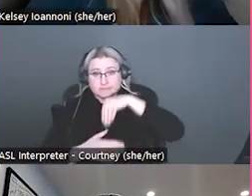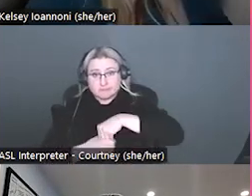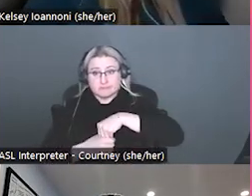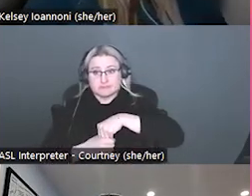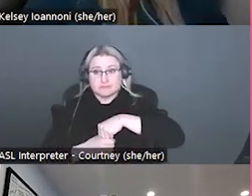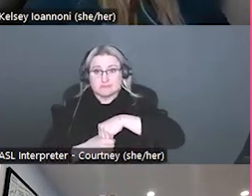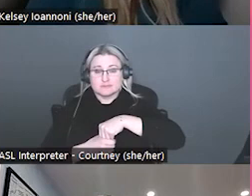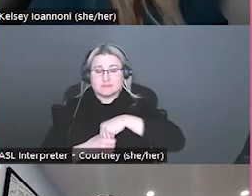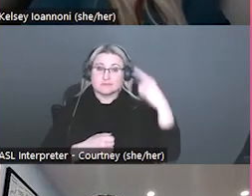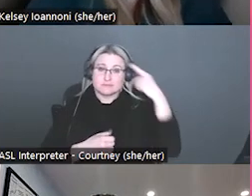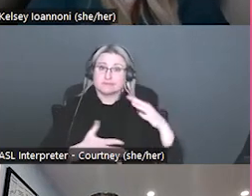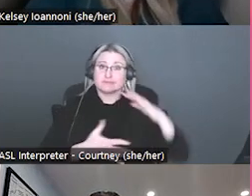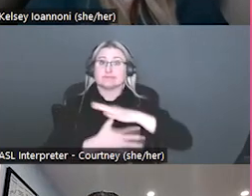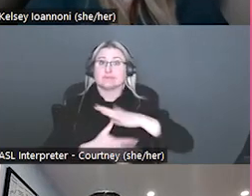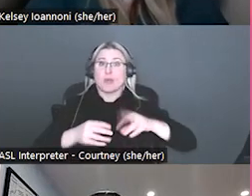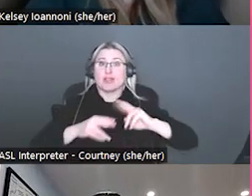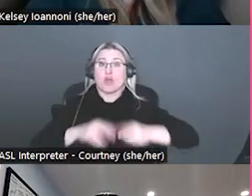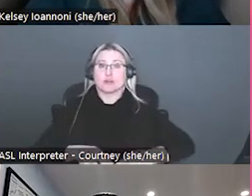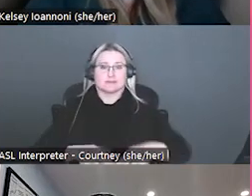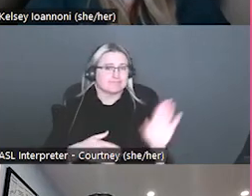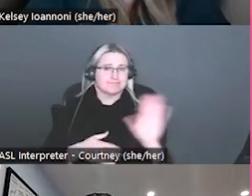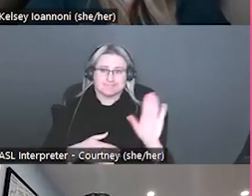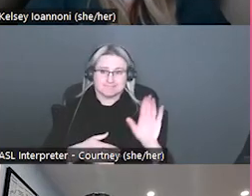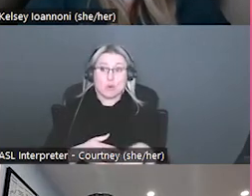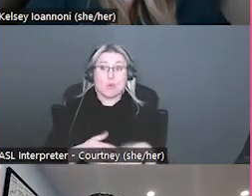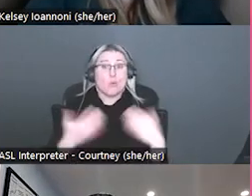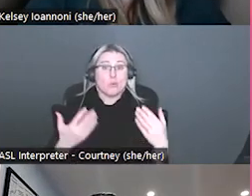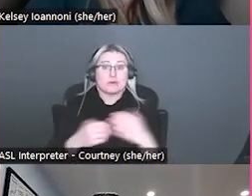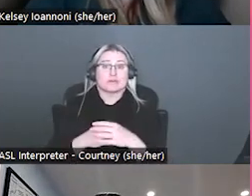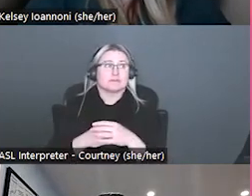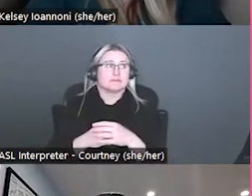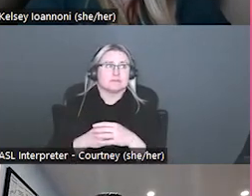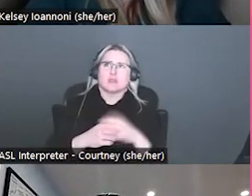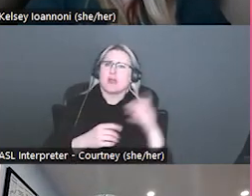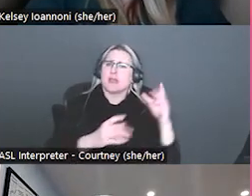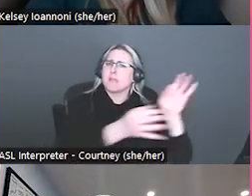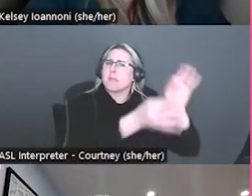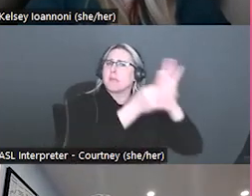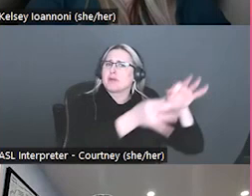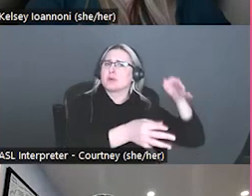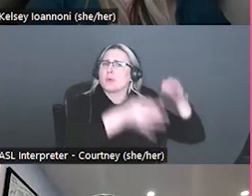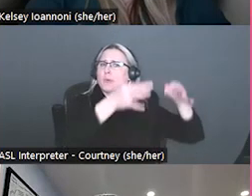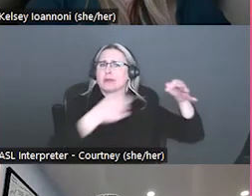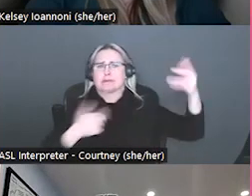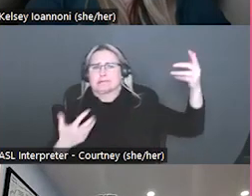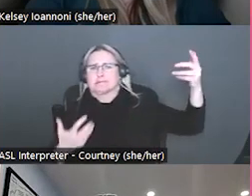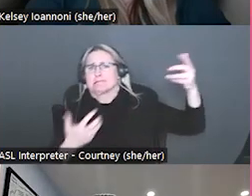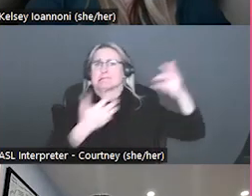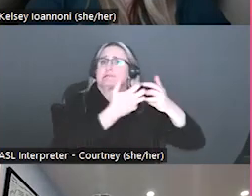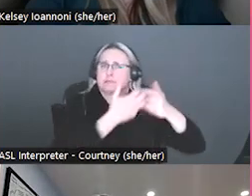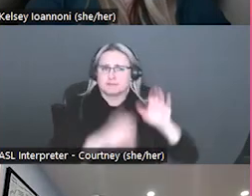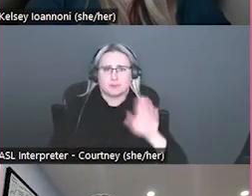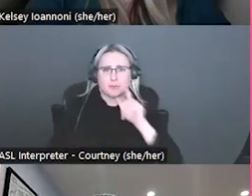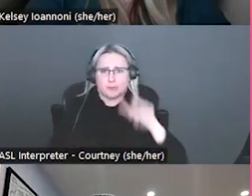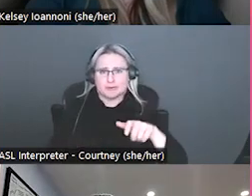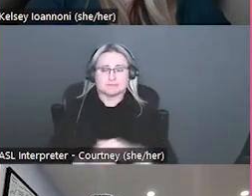d'inclure le monde donc psychologique, spirituel même, physique et social de la personne